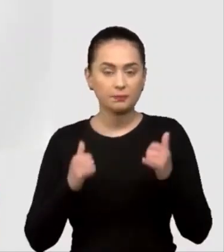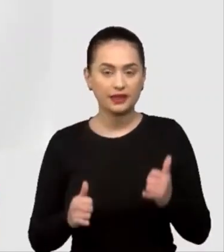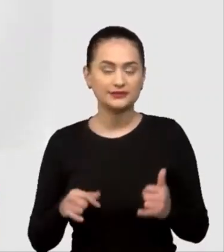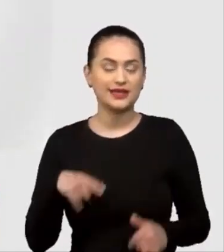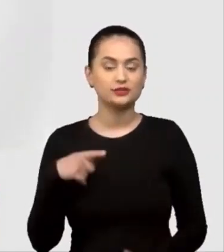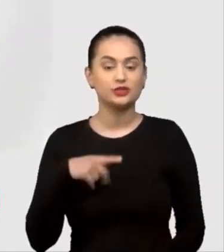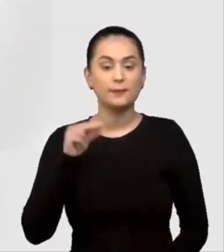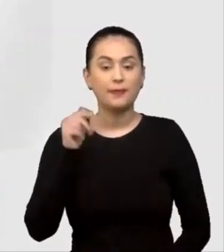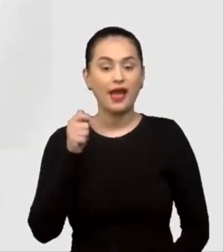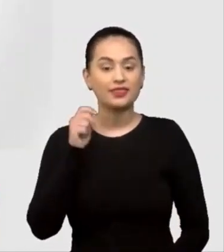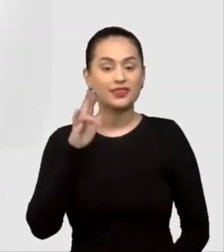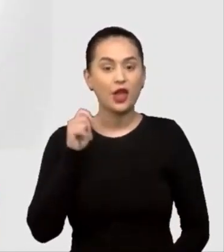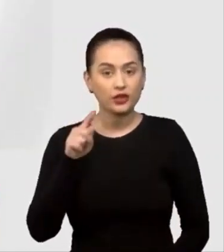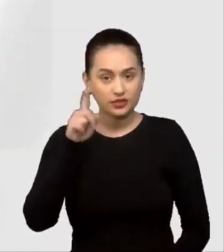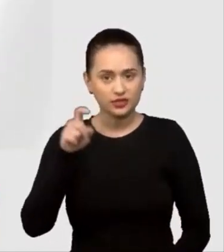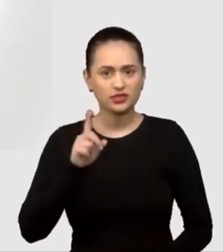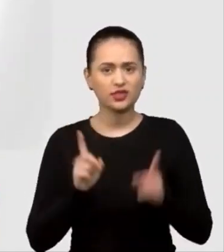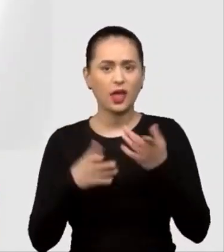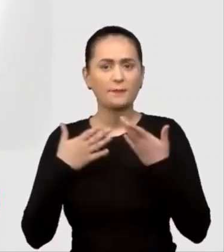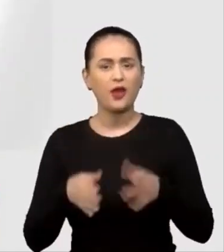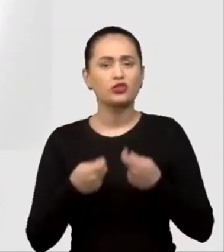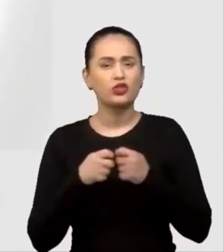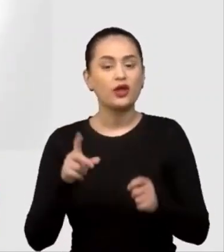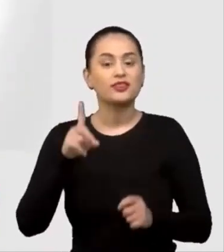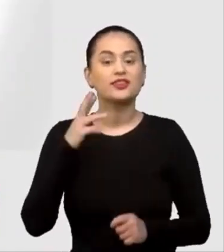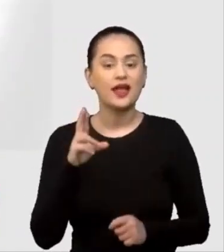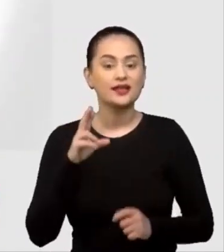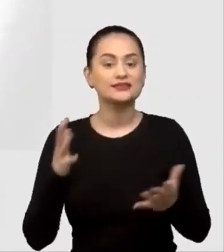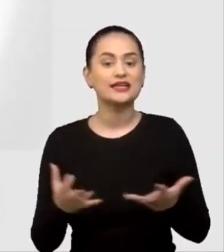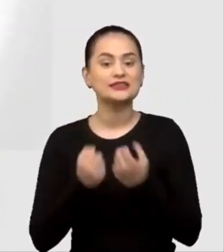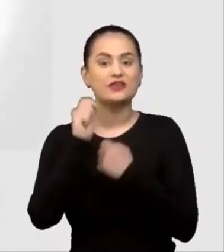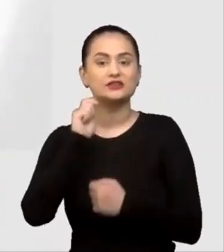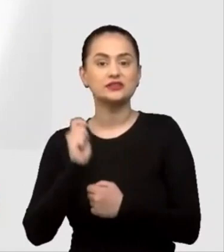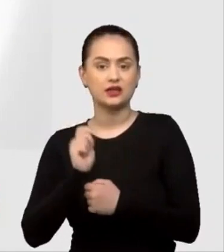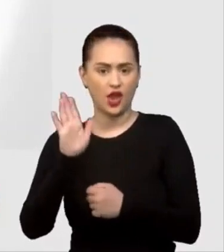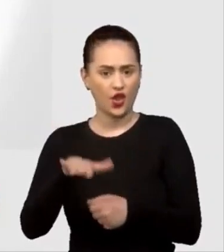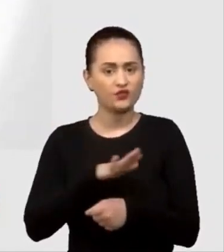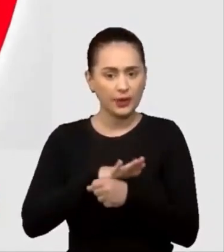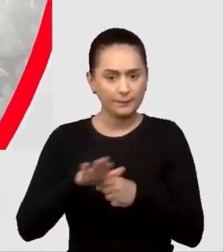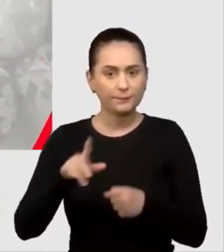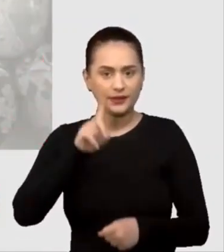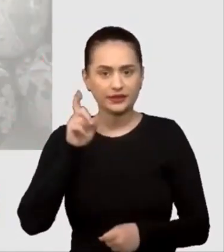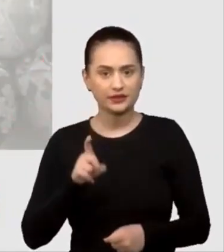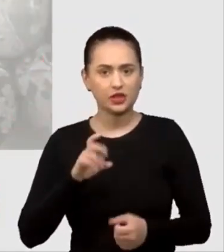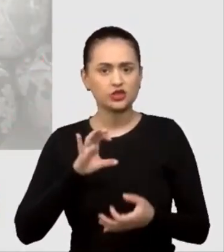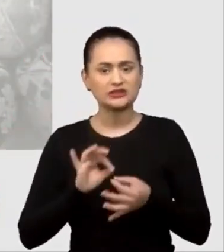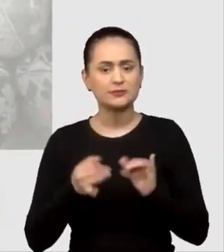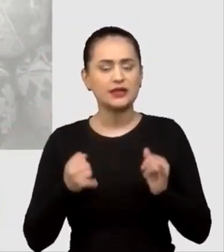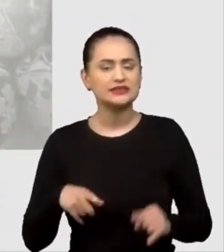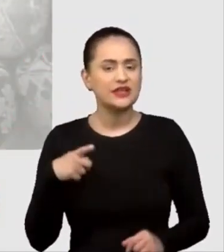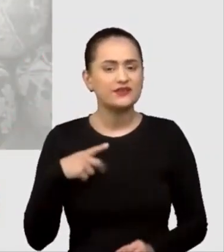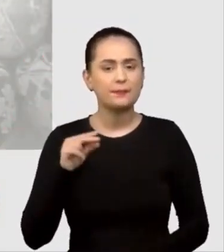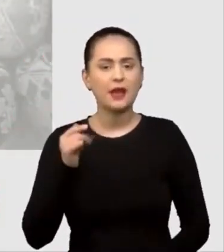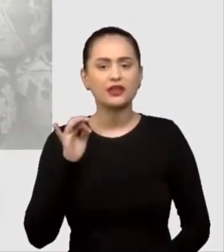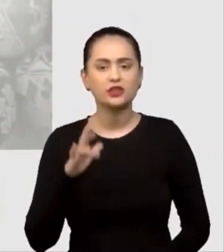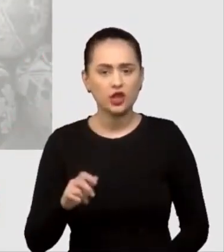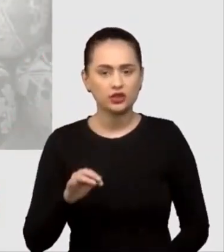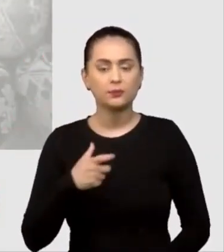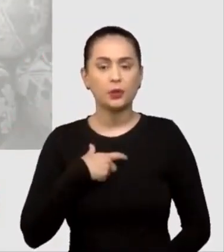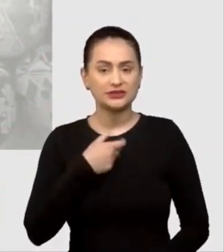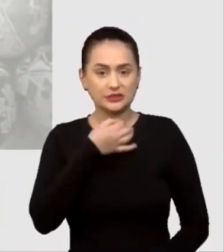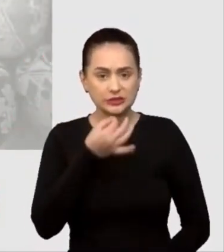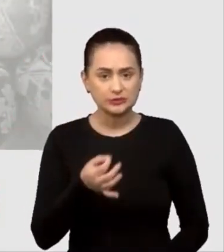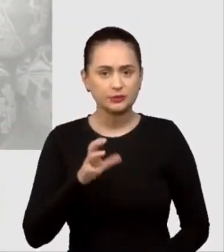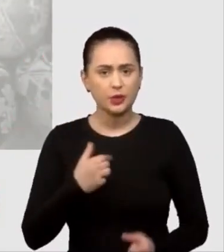Te întrebați, ești patriot? Dacă ai pierde tot, dar ți-ai salvat țara, ai fi împlinit? Ce înseamnă azi să mai fii